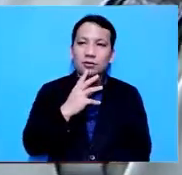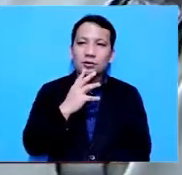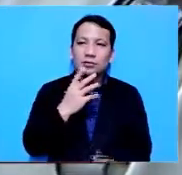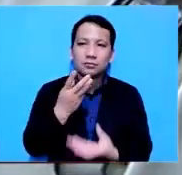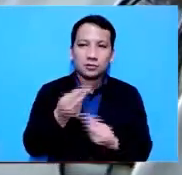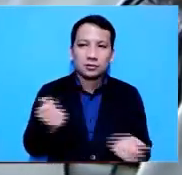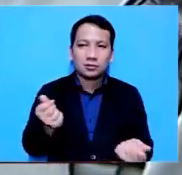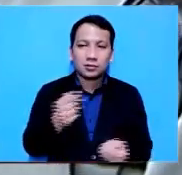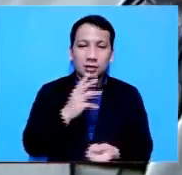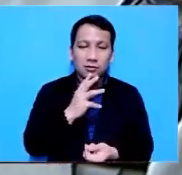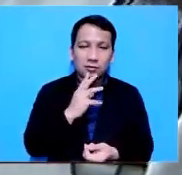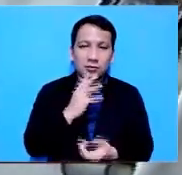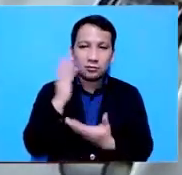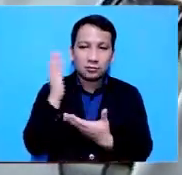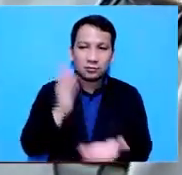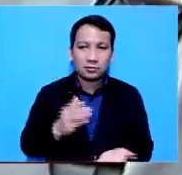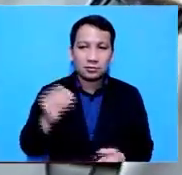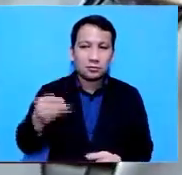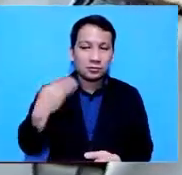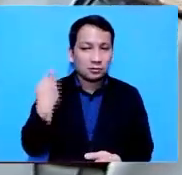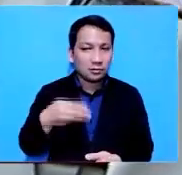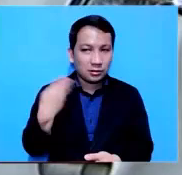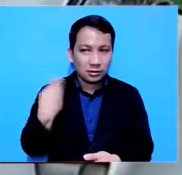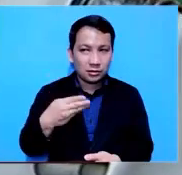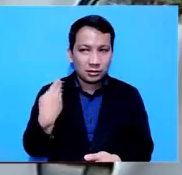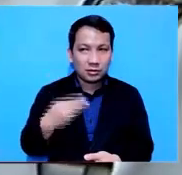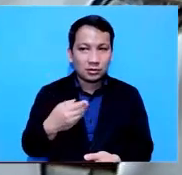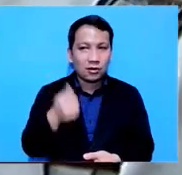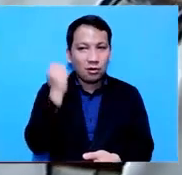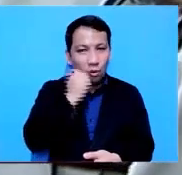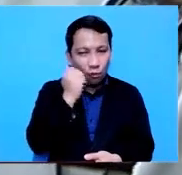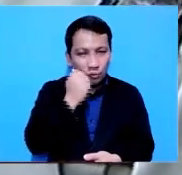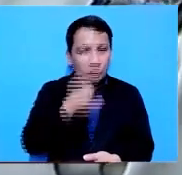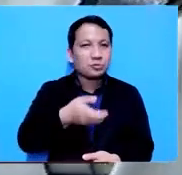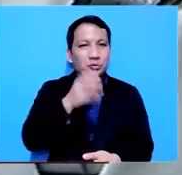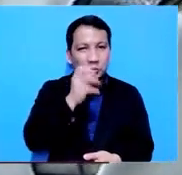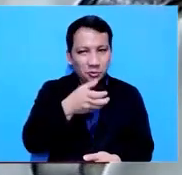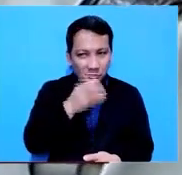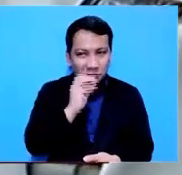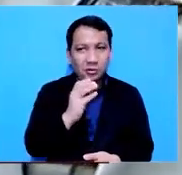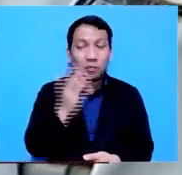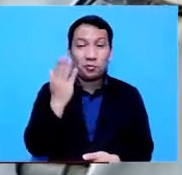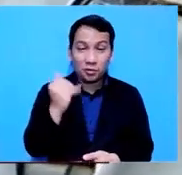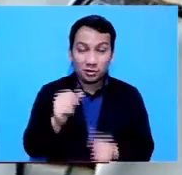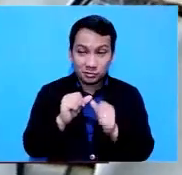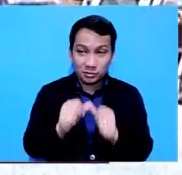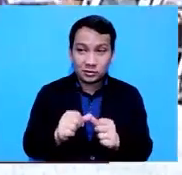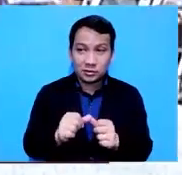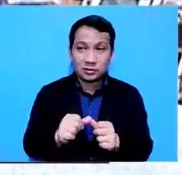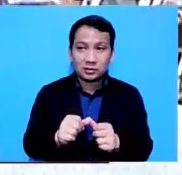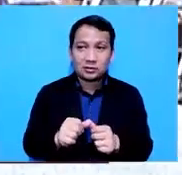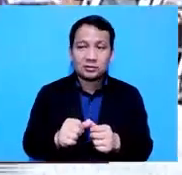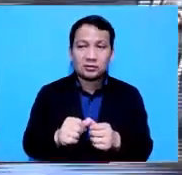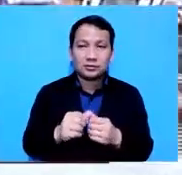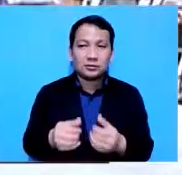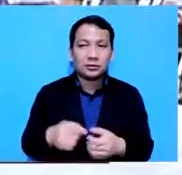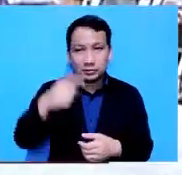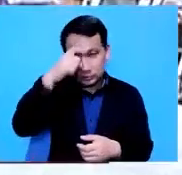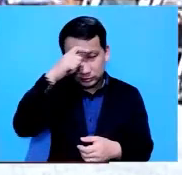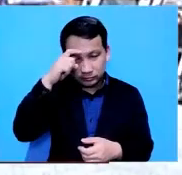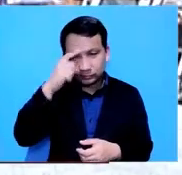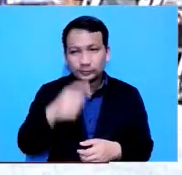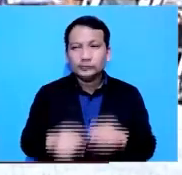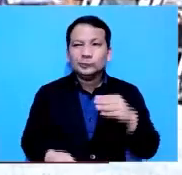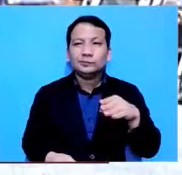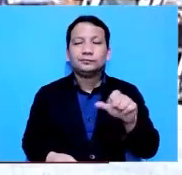Always bring pamaypay at saka drink water talaga. Yun lang talaga para iwas dehydration. Sa Mamburao